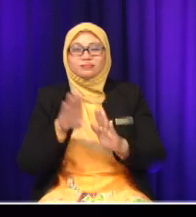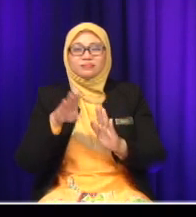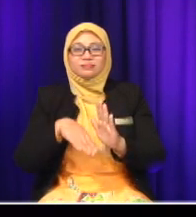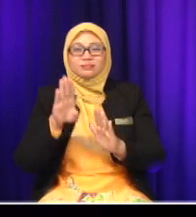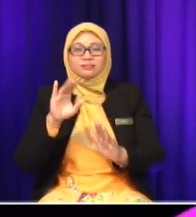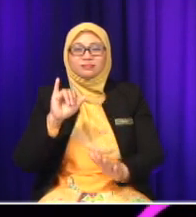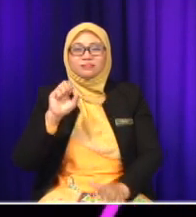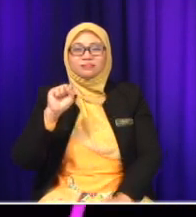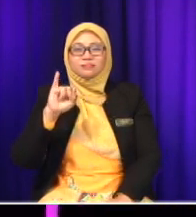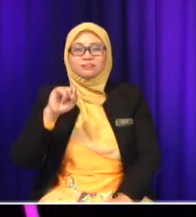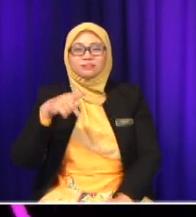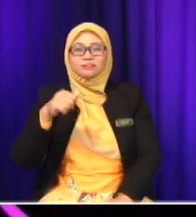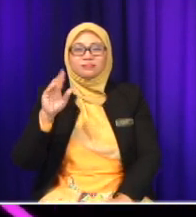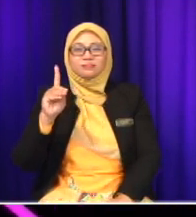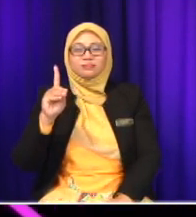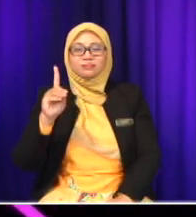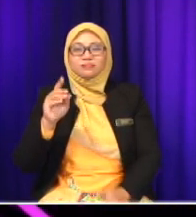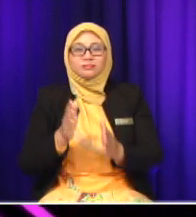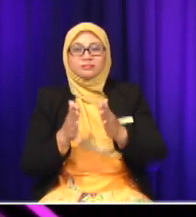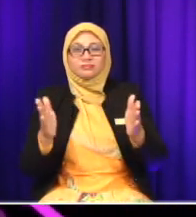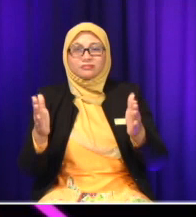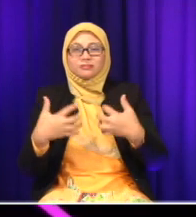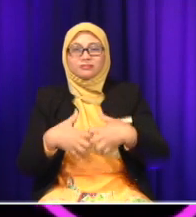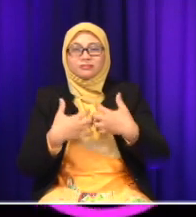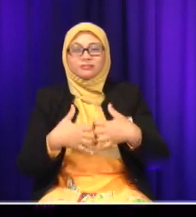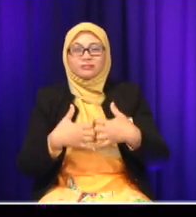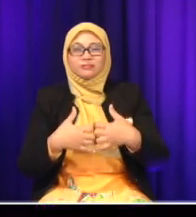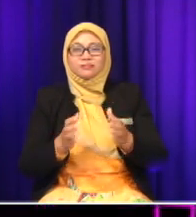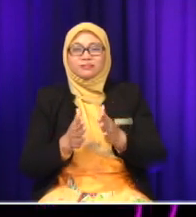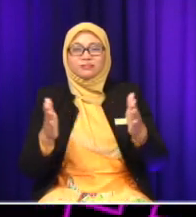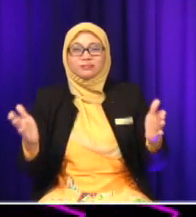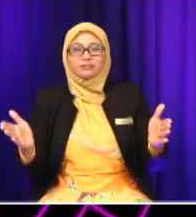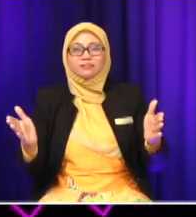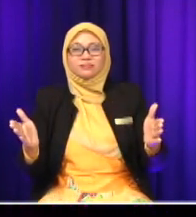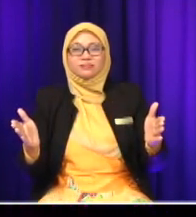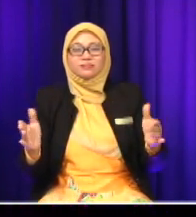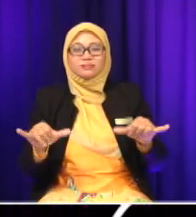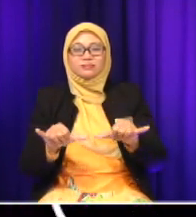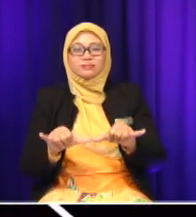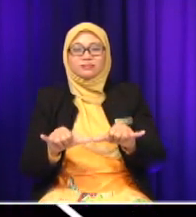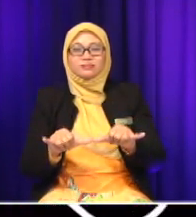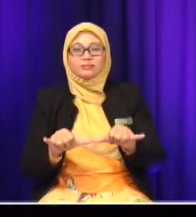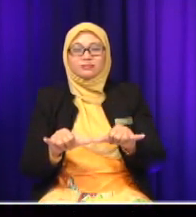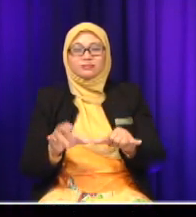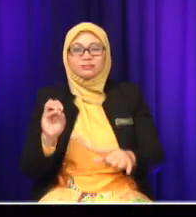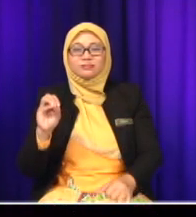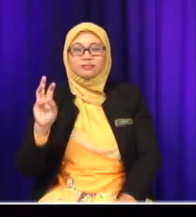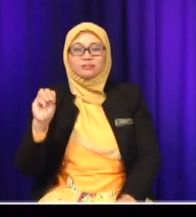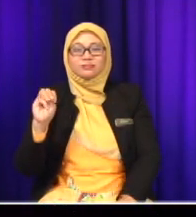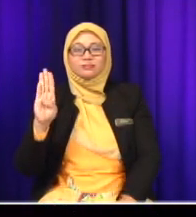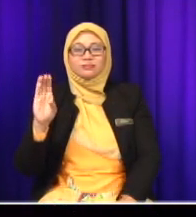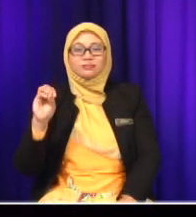sesaran Enjin Maksudnya kita besarkan saiz dia punya omboh dan juga saiz silinder Jadi itulah meningkatkan isipadu